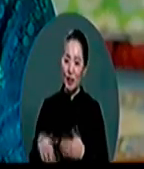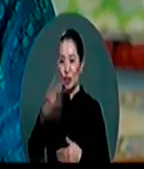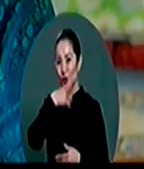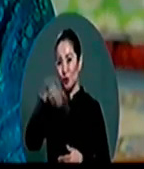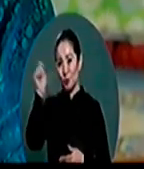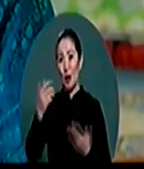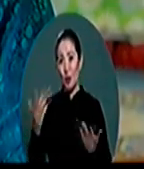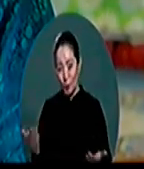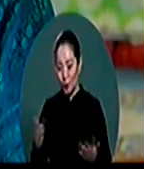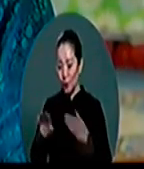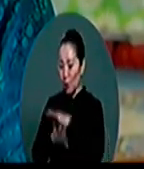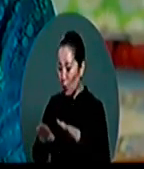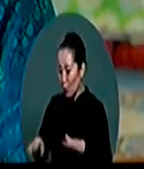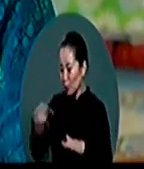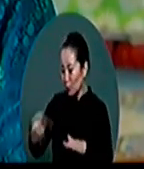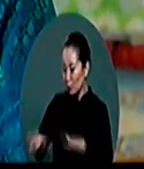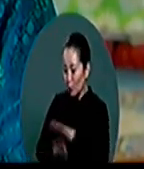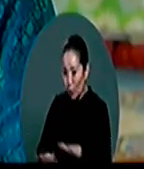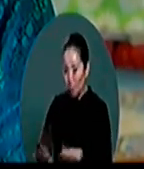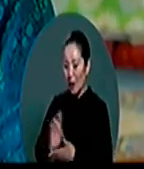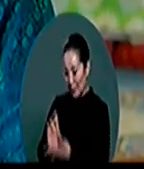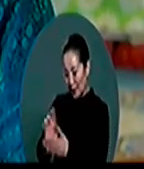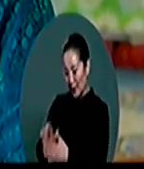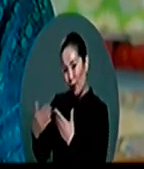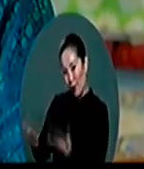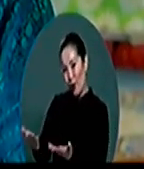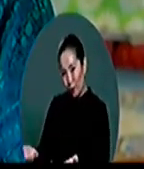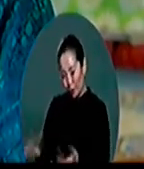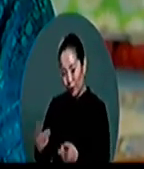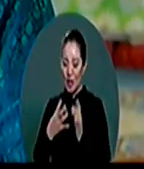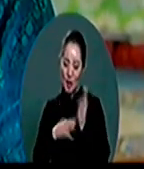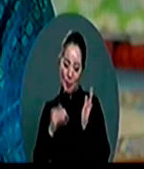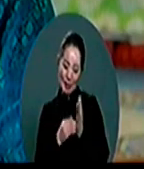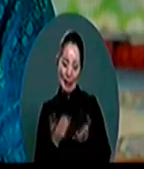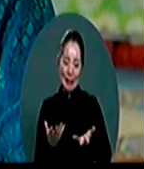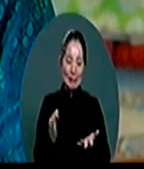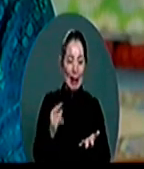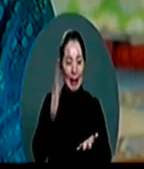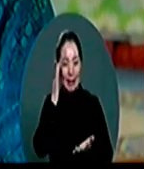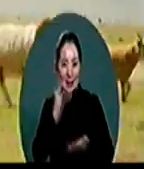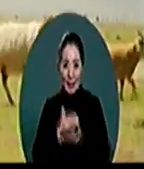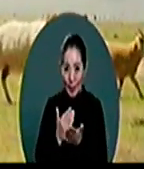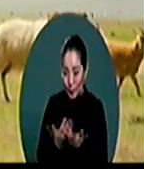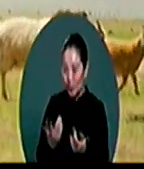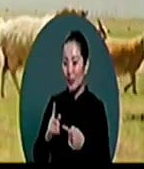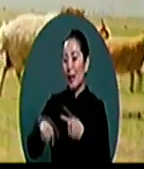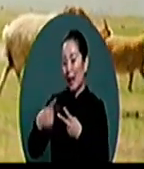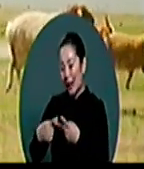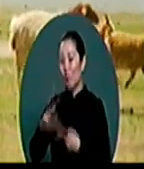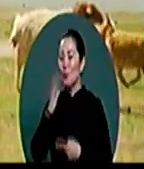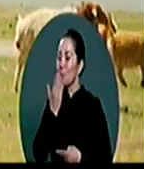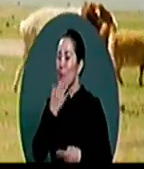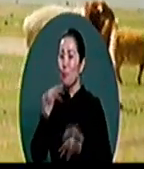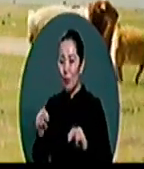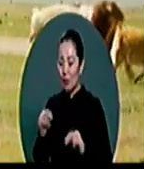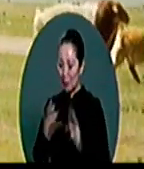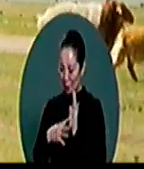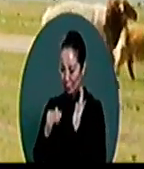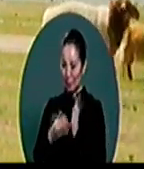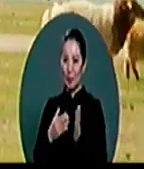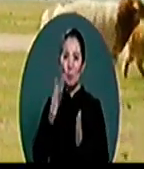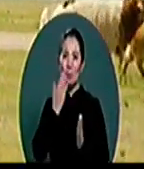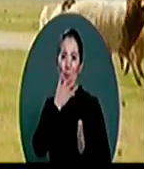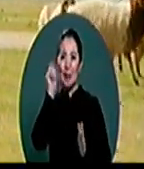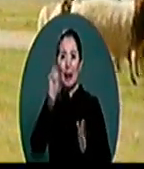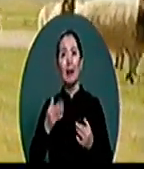чинь шинэ жил болно. Үр хүүхдүүдийнхээ хүүхдүүдэд бэлэг подарок өгөн тийм ээ 90 мянган төгрөгөөр яаж яах вэ? Тэр яаж 90 мянган төгрөгөөр цагаан